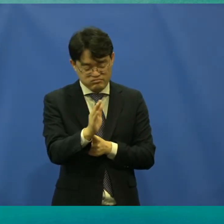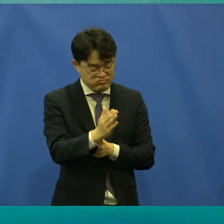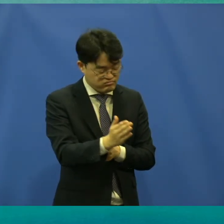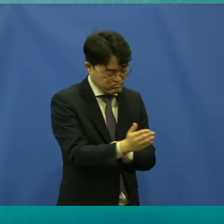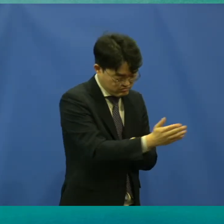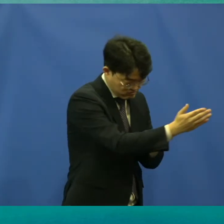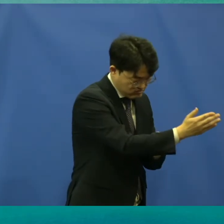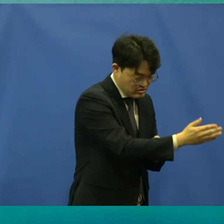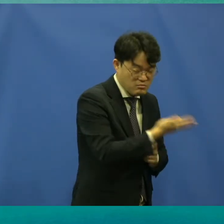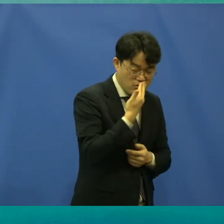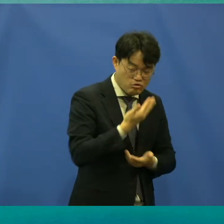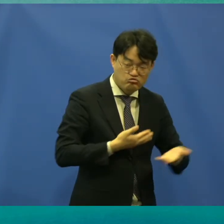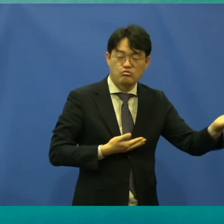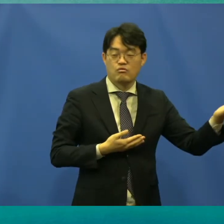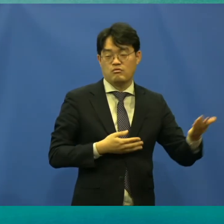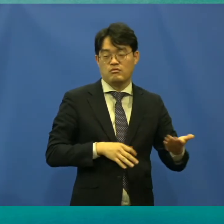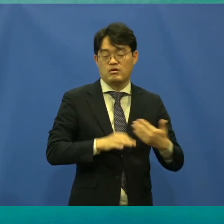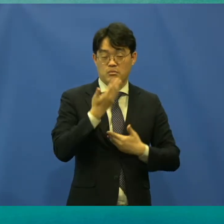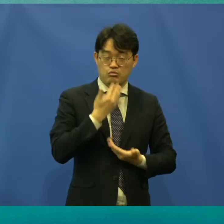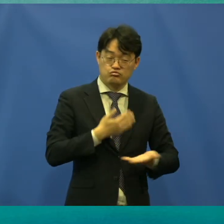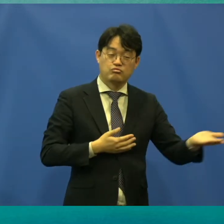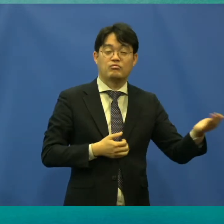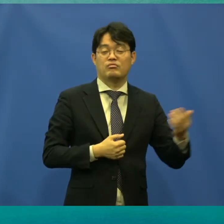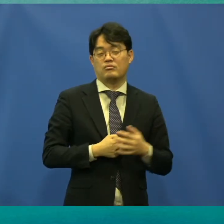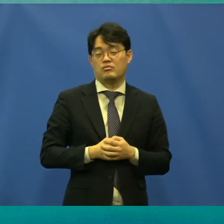모두가 다 포기했는데 하나님은 포기하지 않습니다.